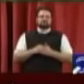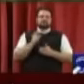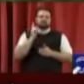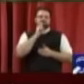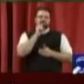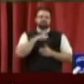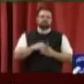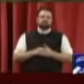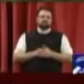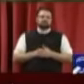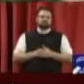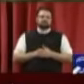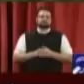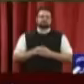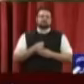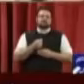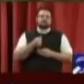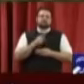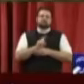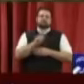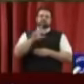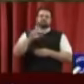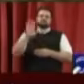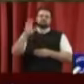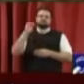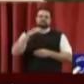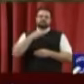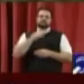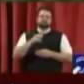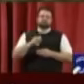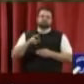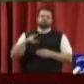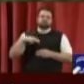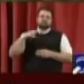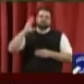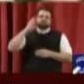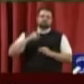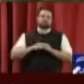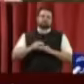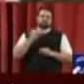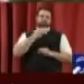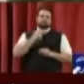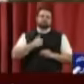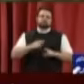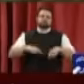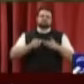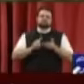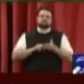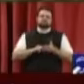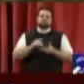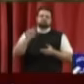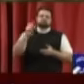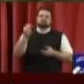-5 zile îi ziceți nebun cum să spun eu că mergi să trăiesc mai bine când n-am cum. Uite, atâta e leafa, atâta e aia, atâta e, de unde să mai scot?